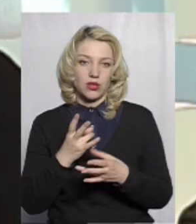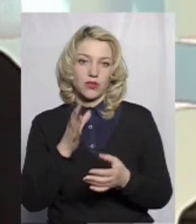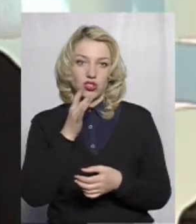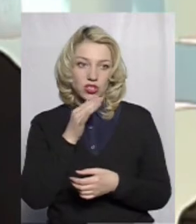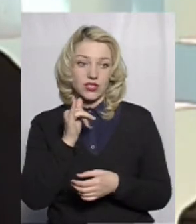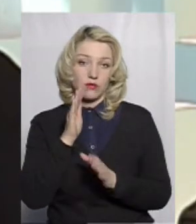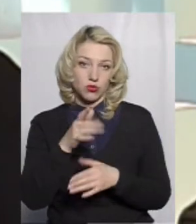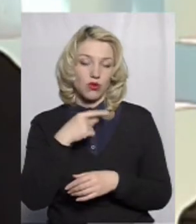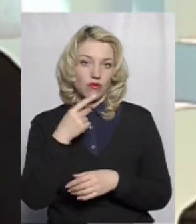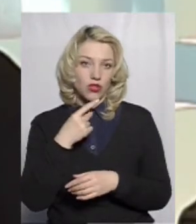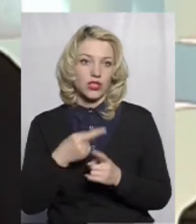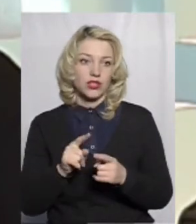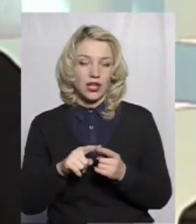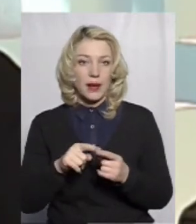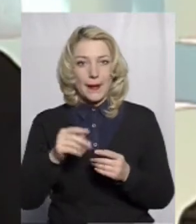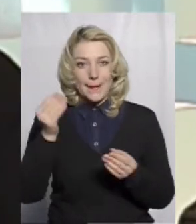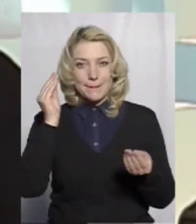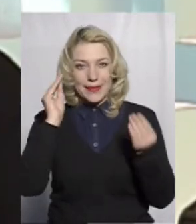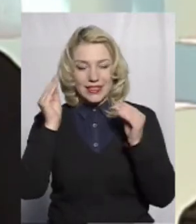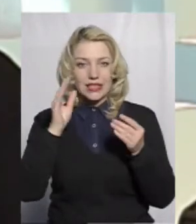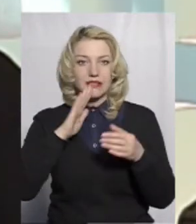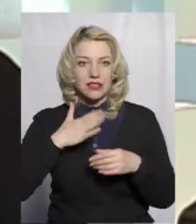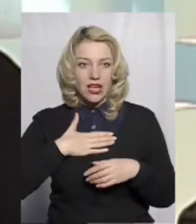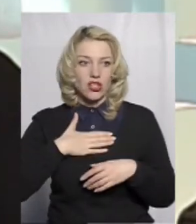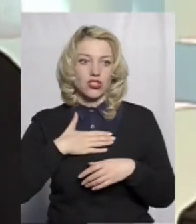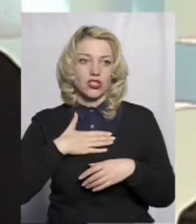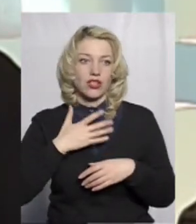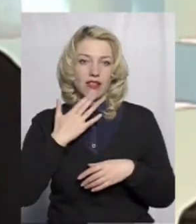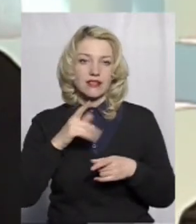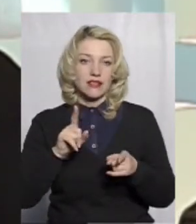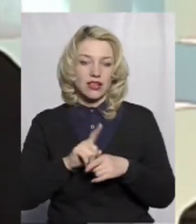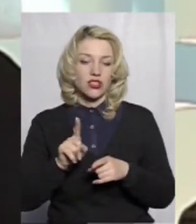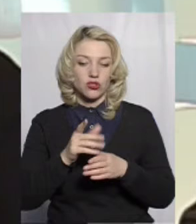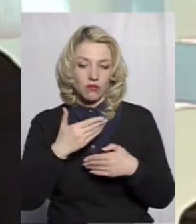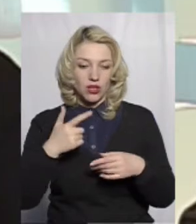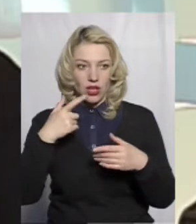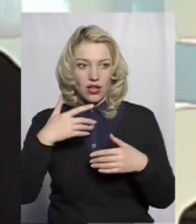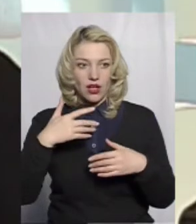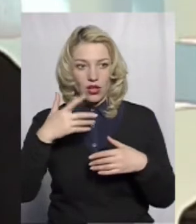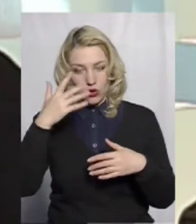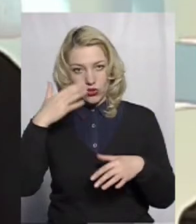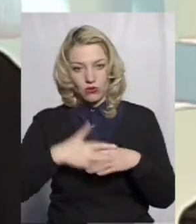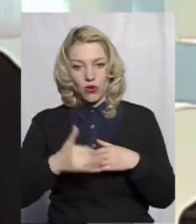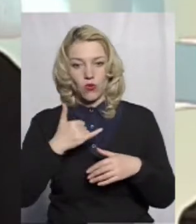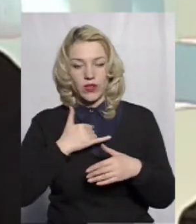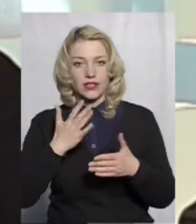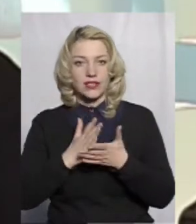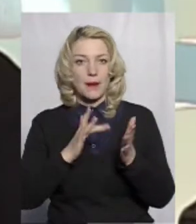Ну і будемо говорити, менталітет нашої нації такий, що ми реально розуміємо, що в нас є Пасха, у нас